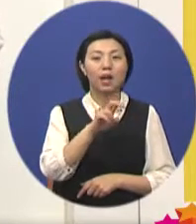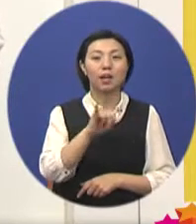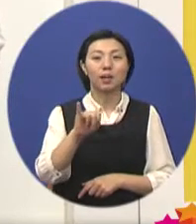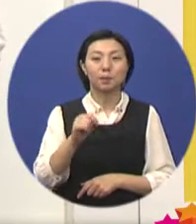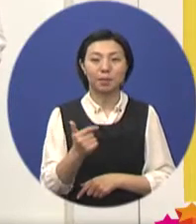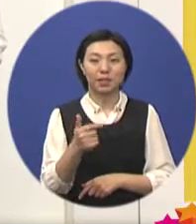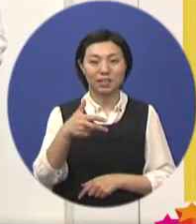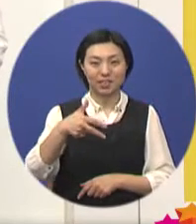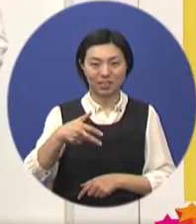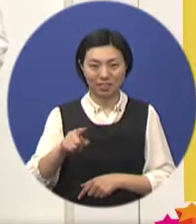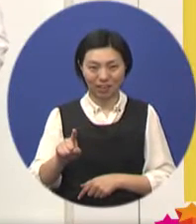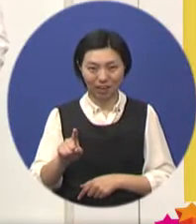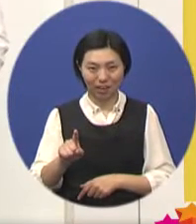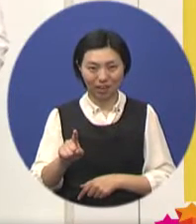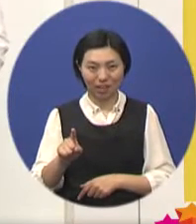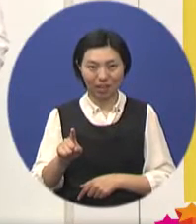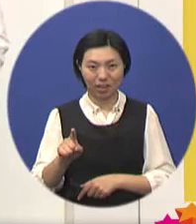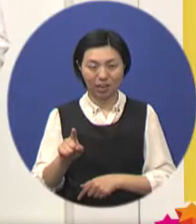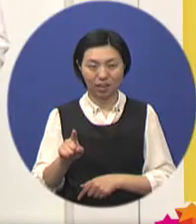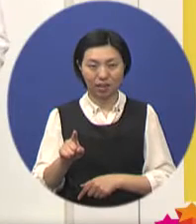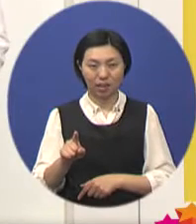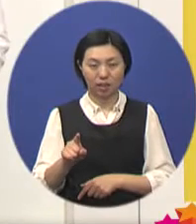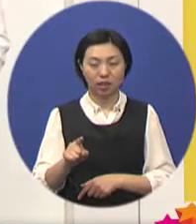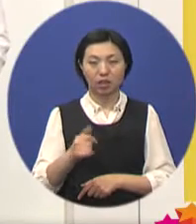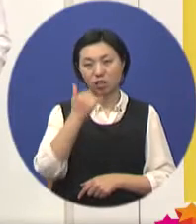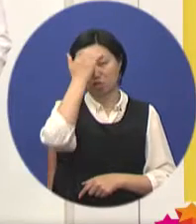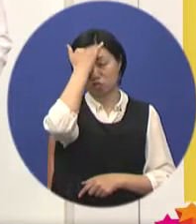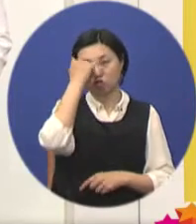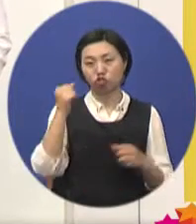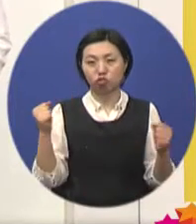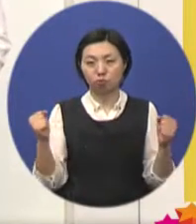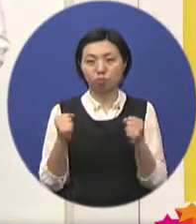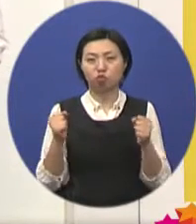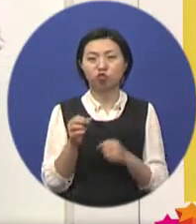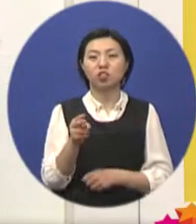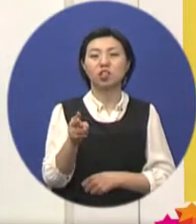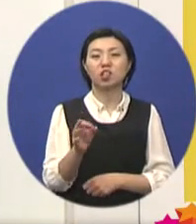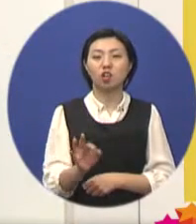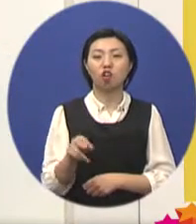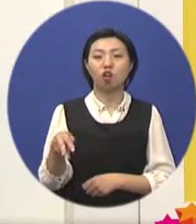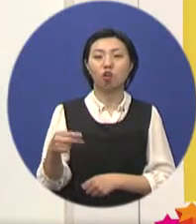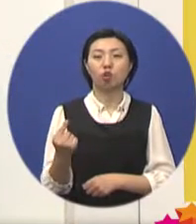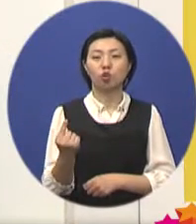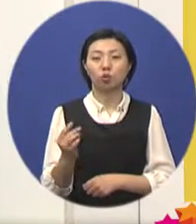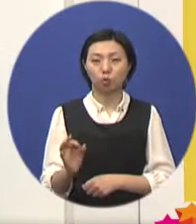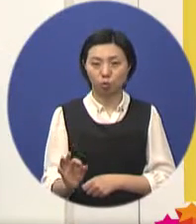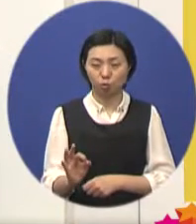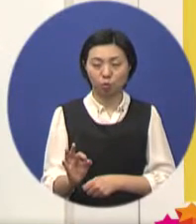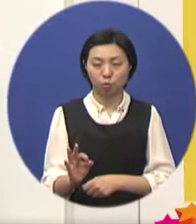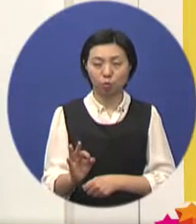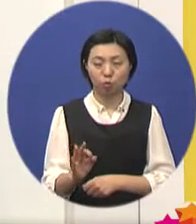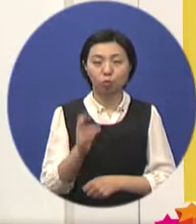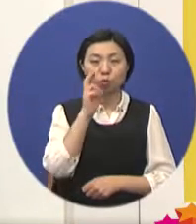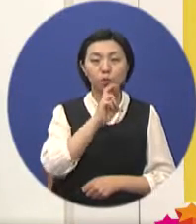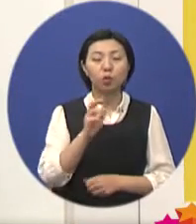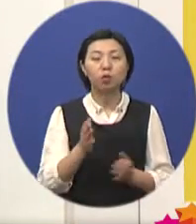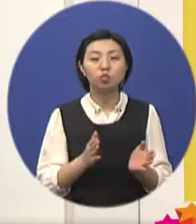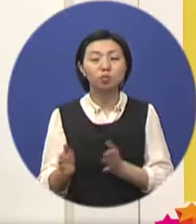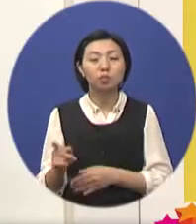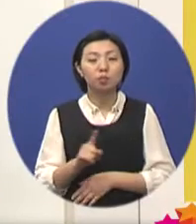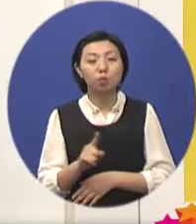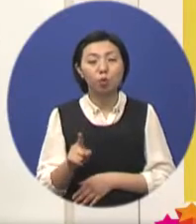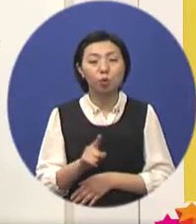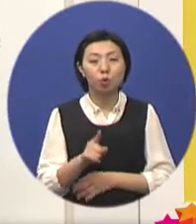황민자이신지요? 네네. 아, 여기 충북 영동입니다. 네. 네. 오늘 어떤 노래 준비하셨어요? 이미자 씨의